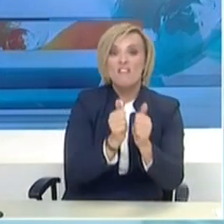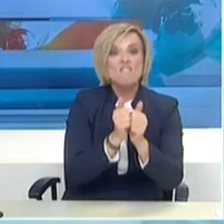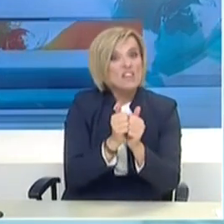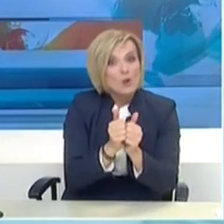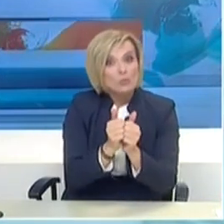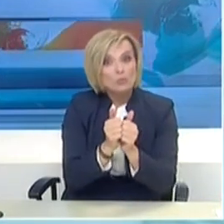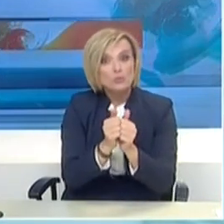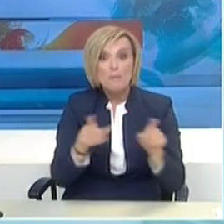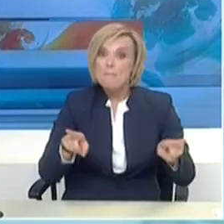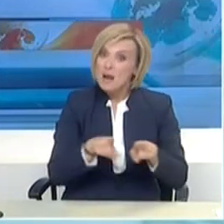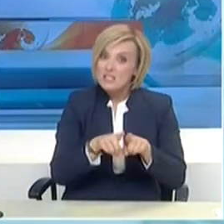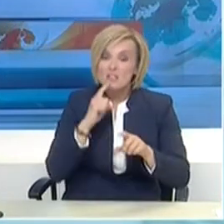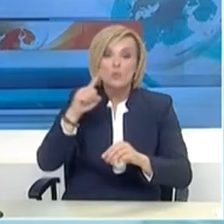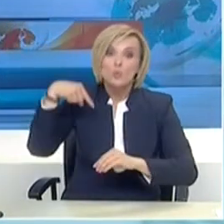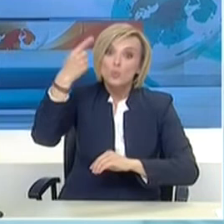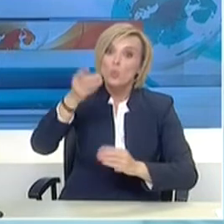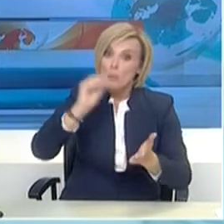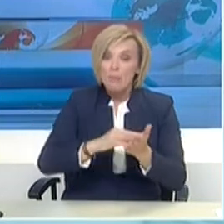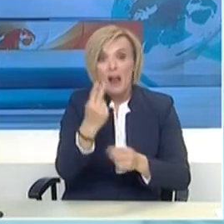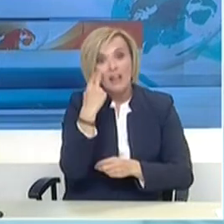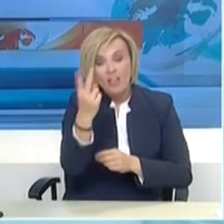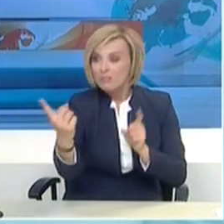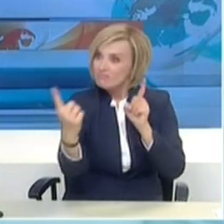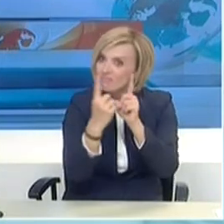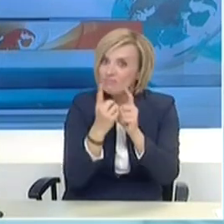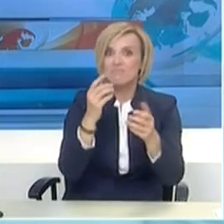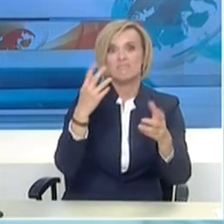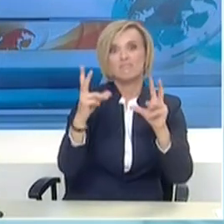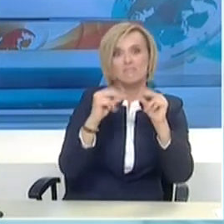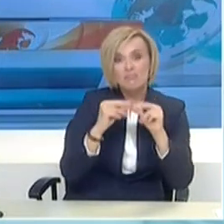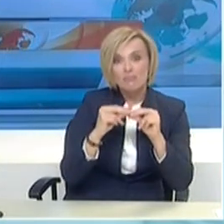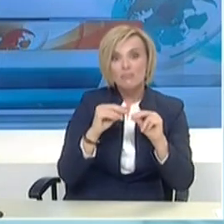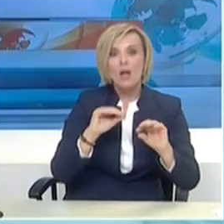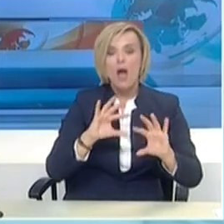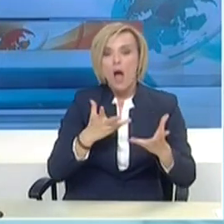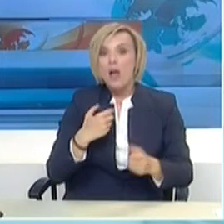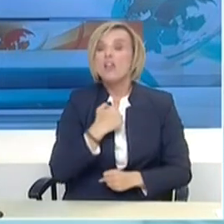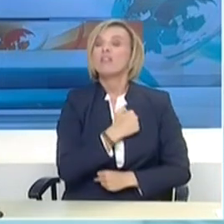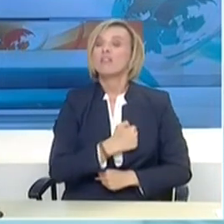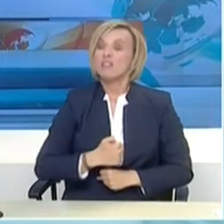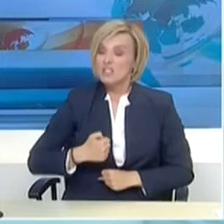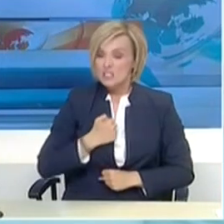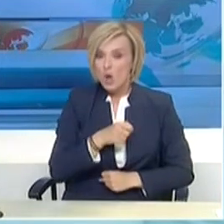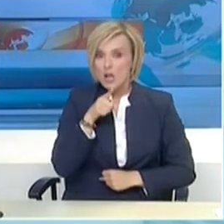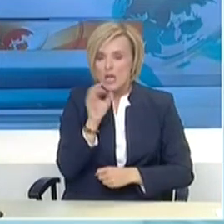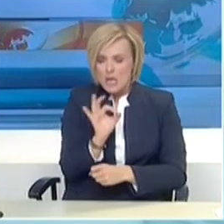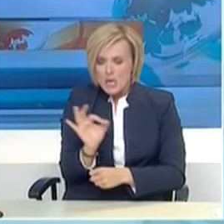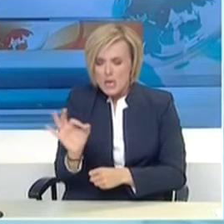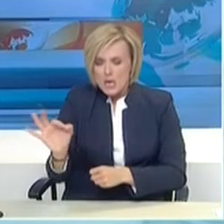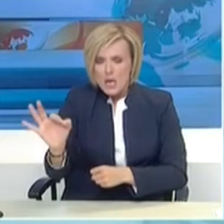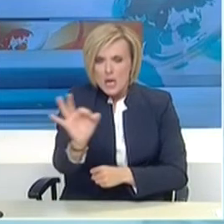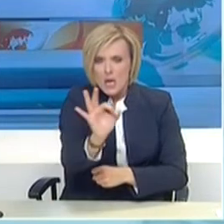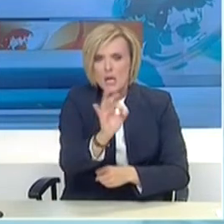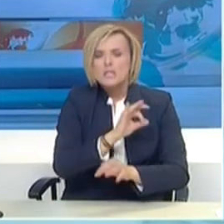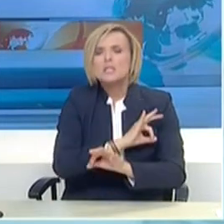όλους. Αλλά αυτό με έναν τέτοιο ταχύτατα διαδιδόμενο ιό είναι αδύνατον. Μου έγραψε κάποιος